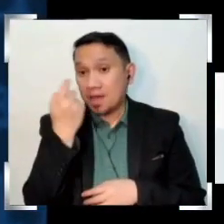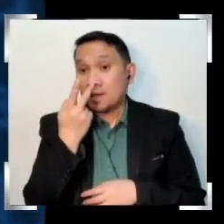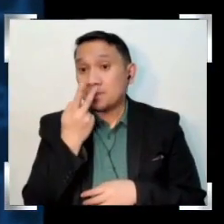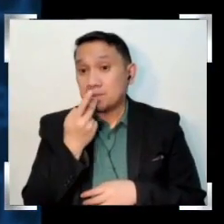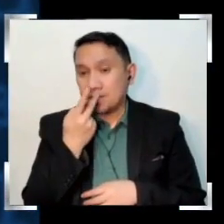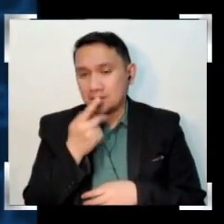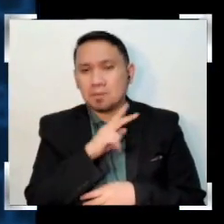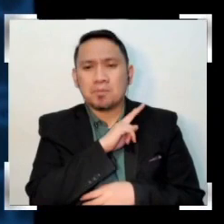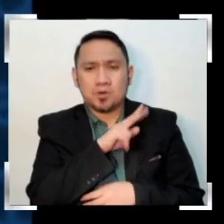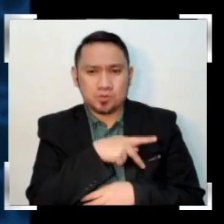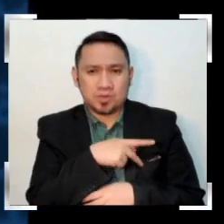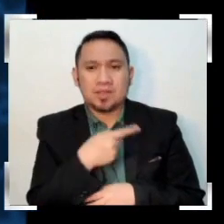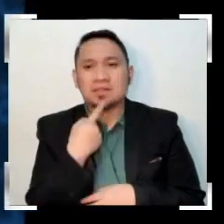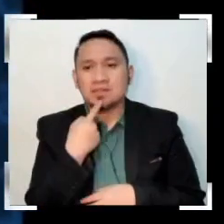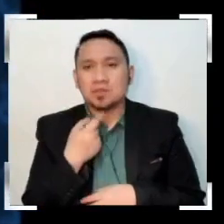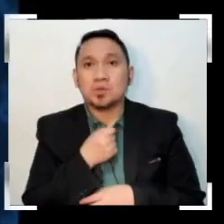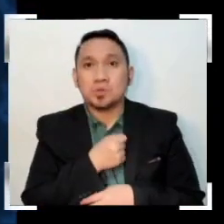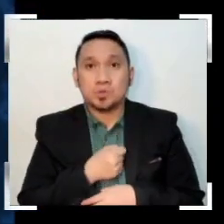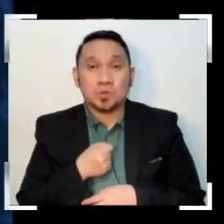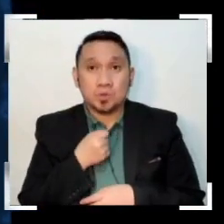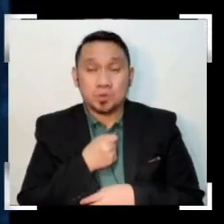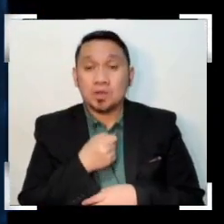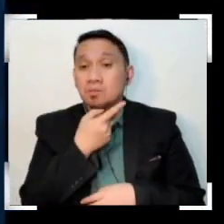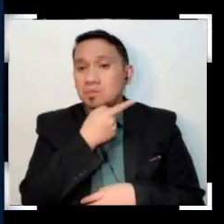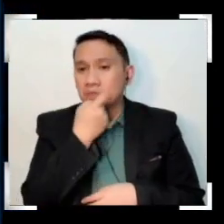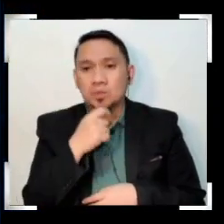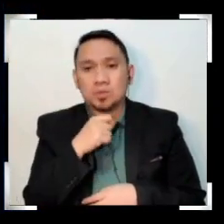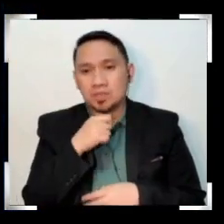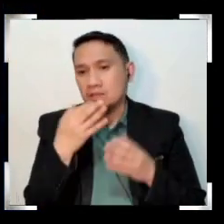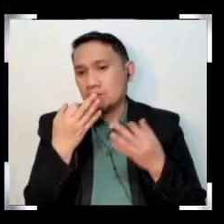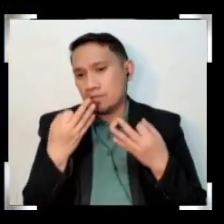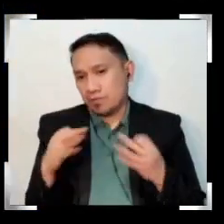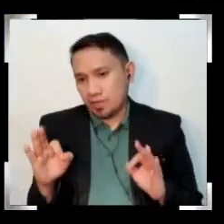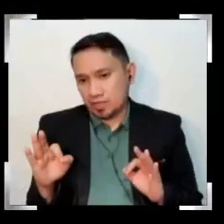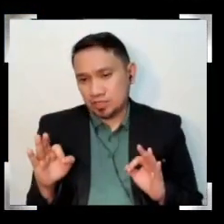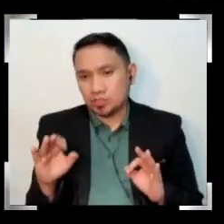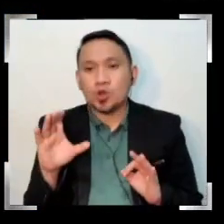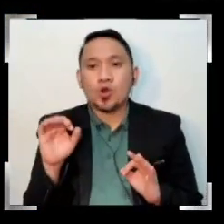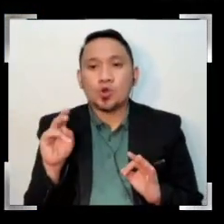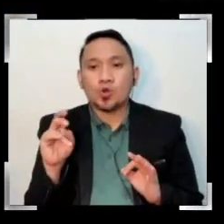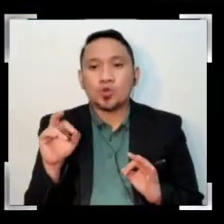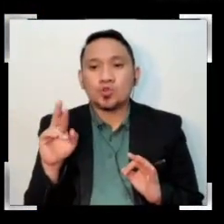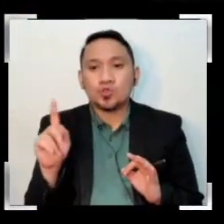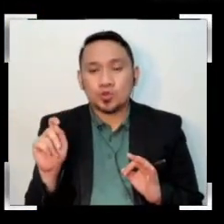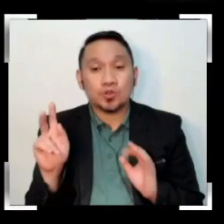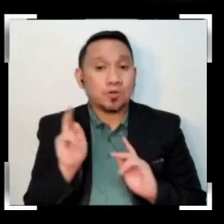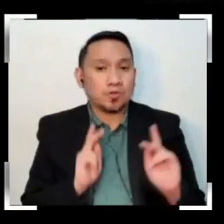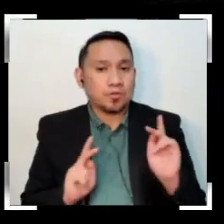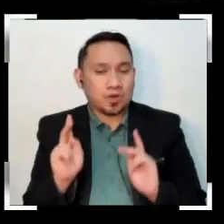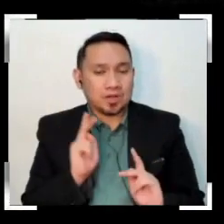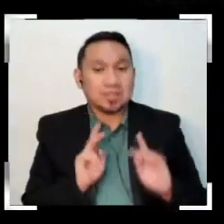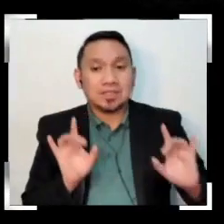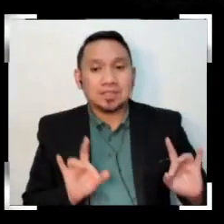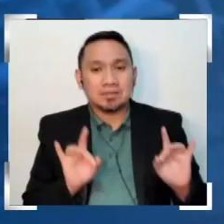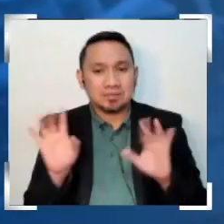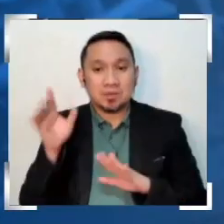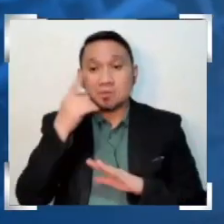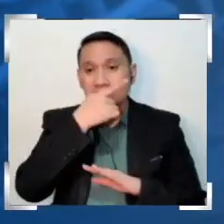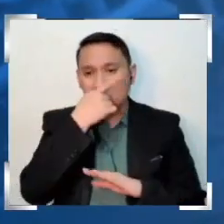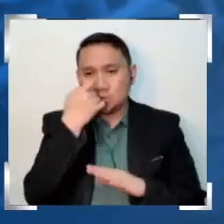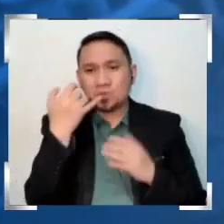ng tawad sa fans o blinks dahil hindi niya natapos ang concert noong linggo sa Melbourne, Australia. Kasalukuyan daw siya